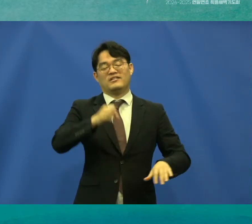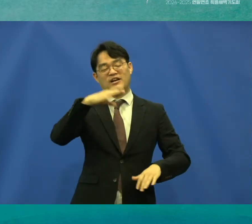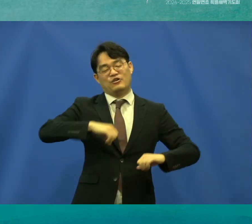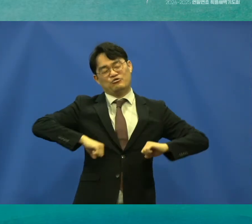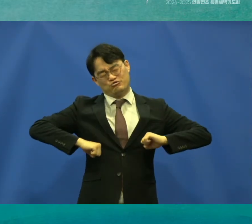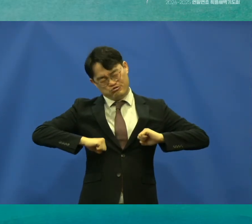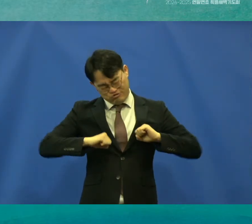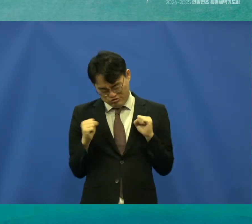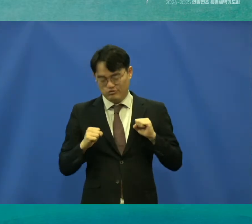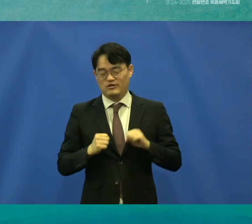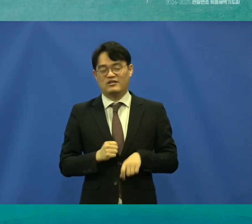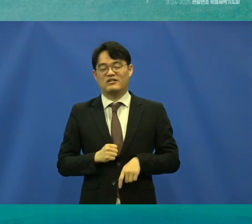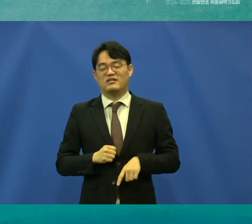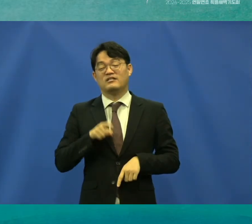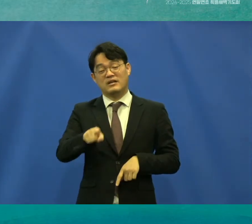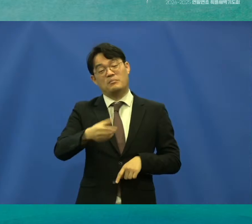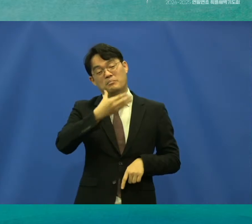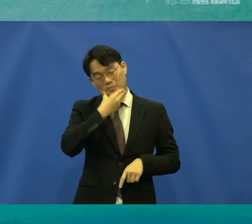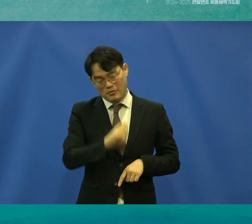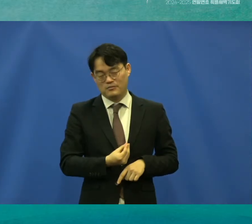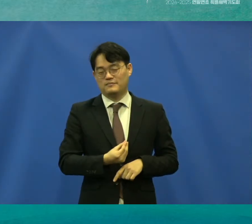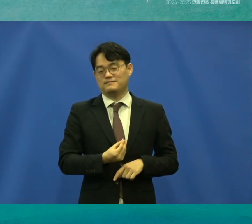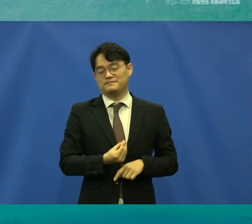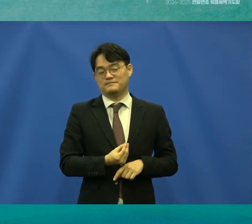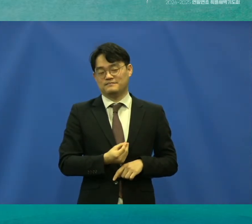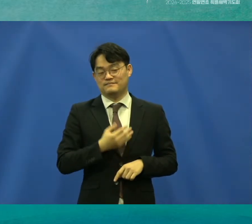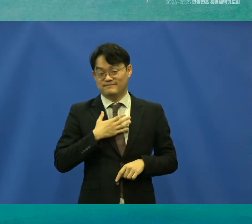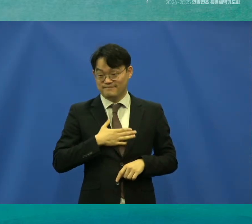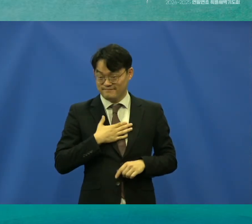겉만 순종이 아니라 진짜 순종을 하는 거예요.